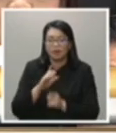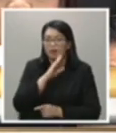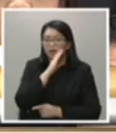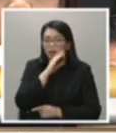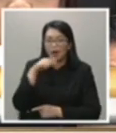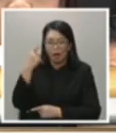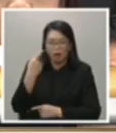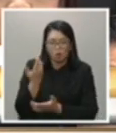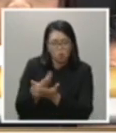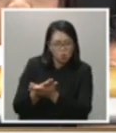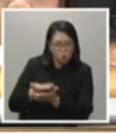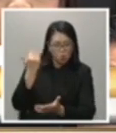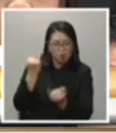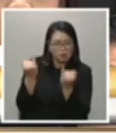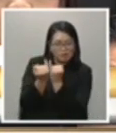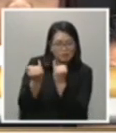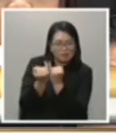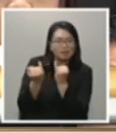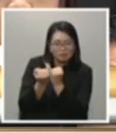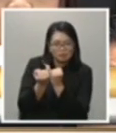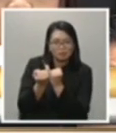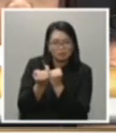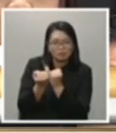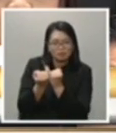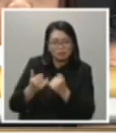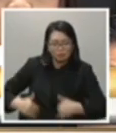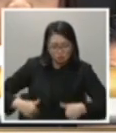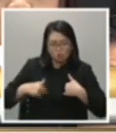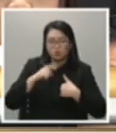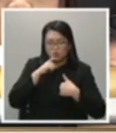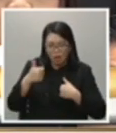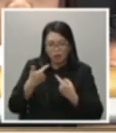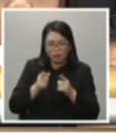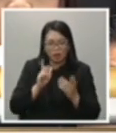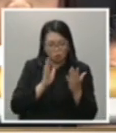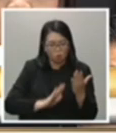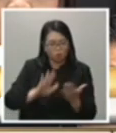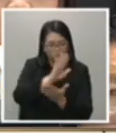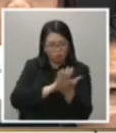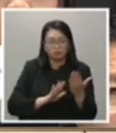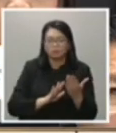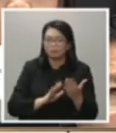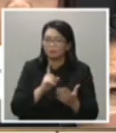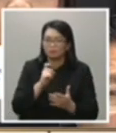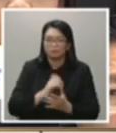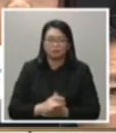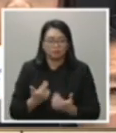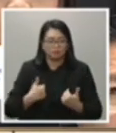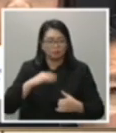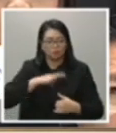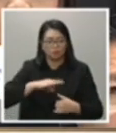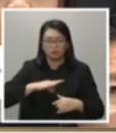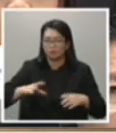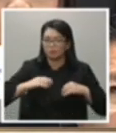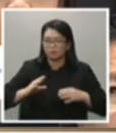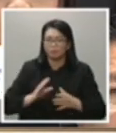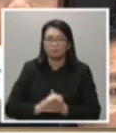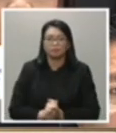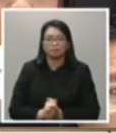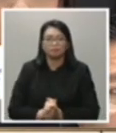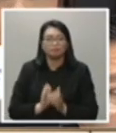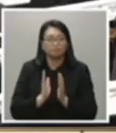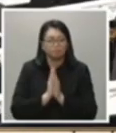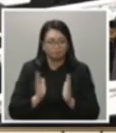นะคะดิฉันจึงขออภิปรายไม่ไว้วางใจท่านนายกรัฐมนตรีประยุทธ์จันทร์โอชามาณที่นี้ด้วยค่ะขอบคุณค่